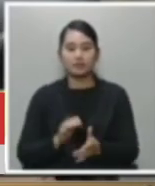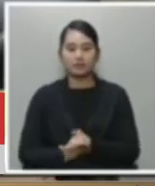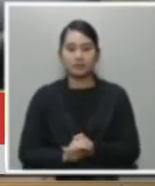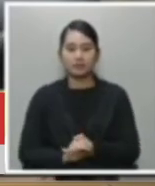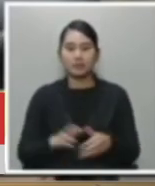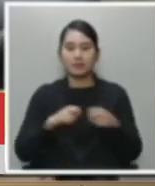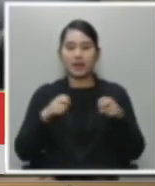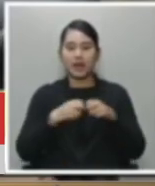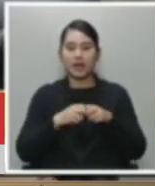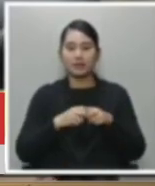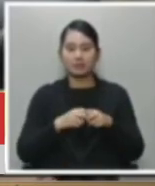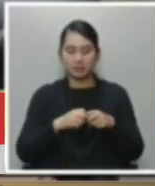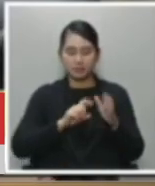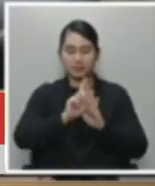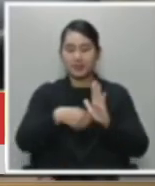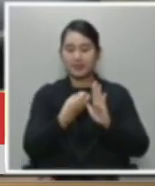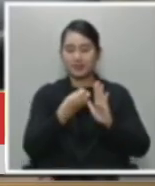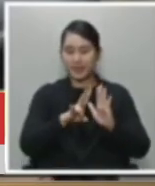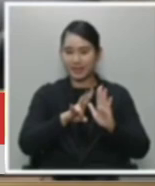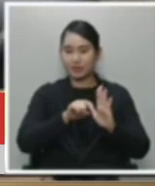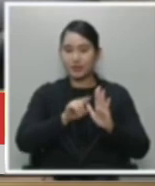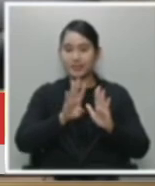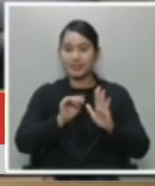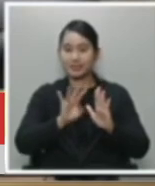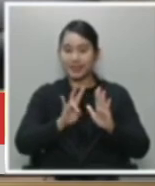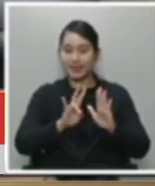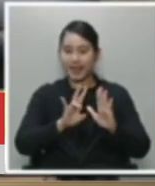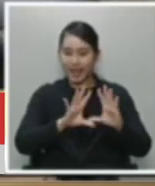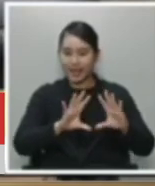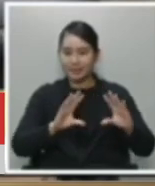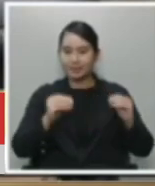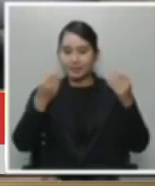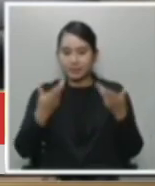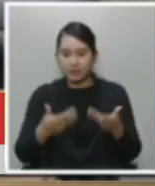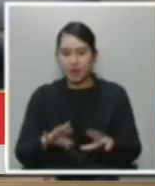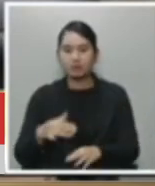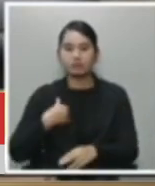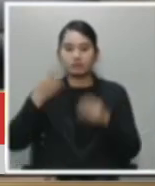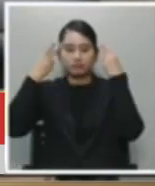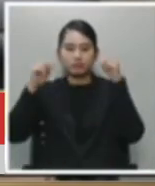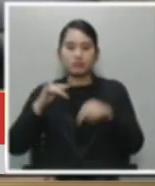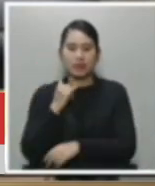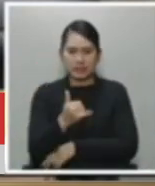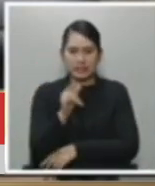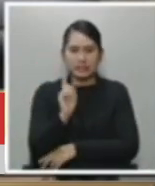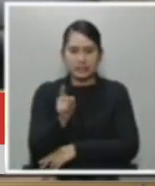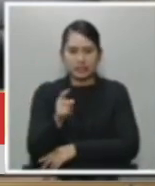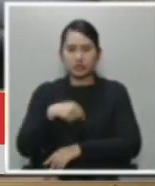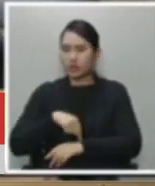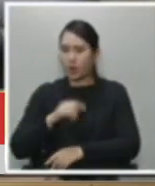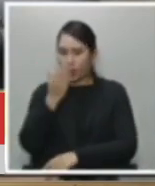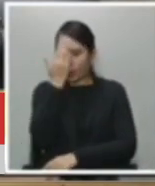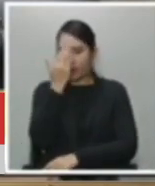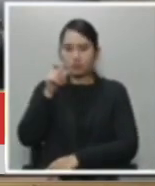การณ์ผ่านพ้นไป17ชั่วโมง47นาทีทั้งที่ท่านควรจะเดินทางไปโดยเ